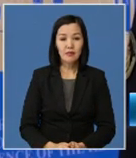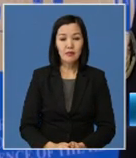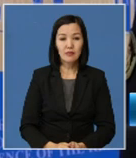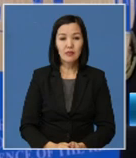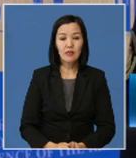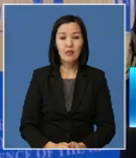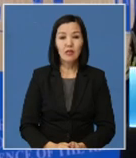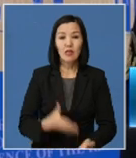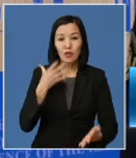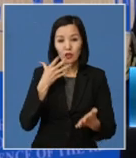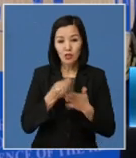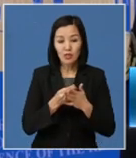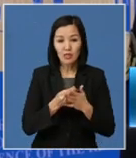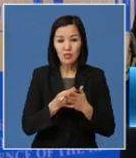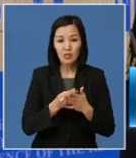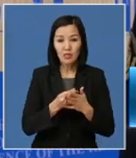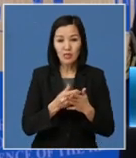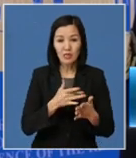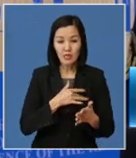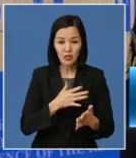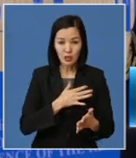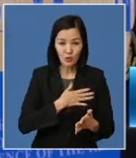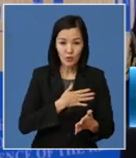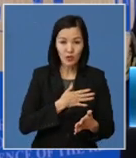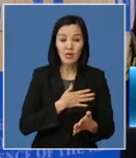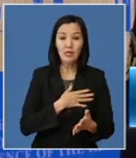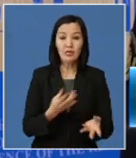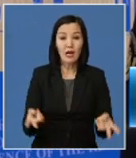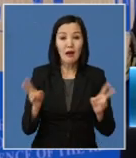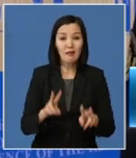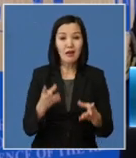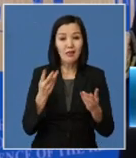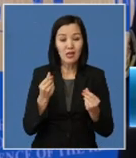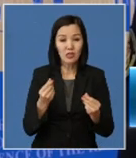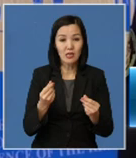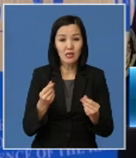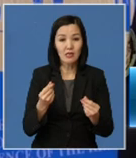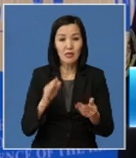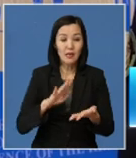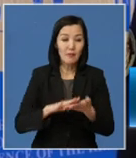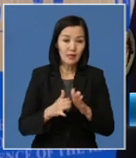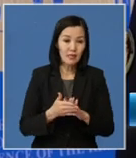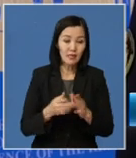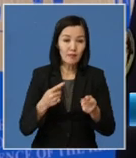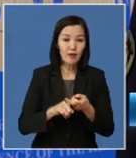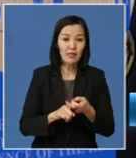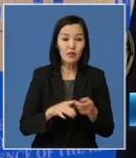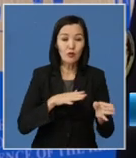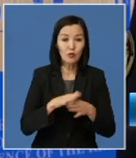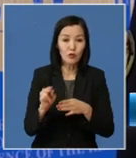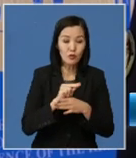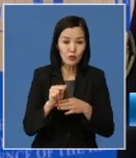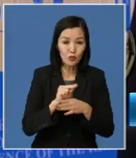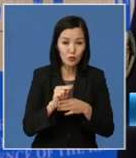квартир. Жекешелендіруге берілетін пәтердің қалдық құны бірнеше жағдайға байланысты. Мәселен, үйдің салынған жылы күрделі жөндеуден өтуі